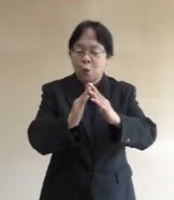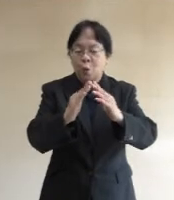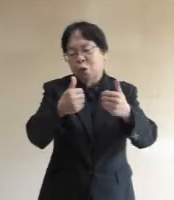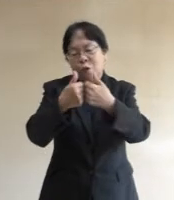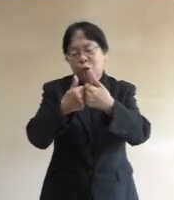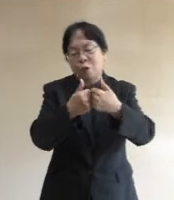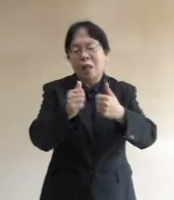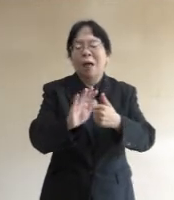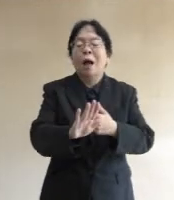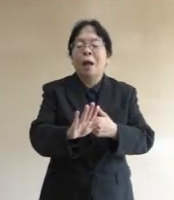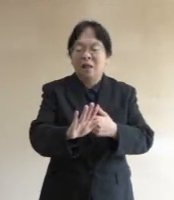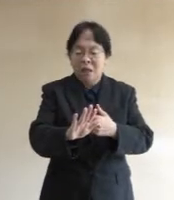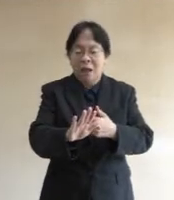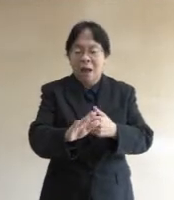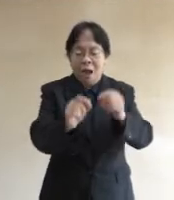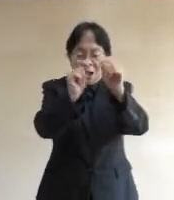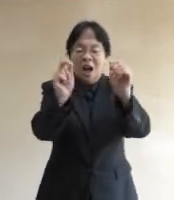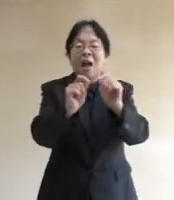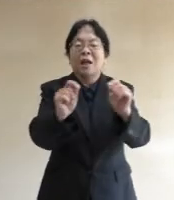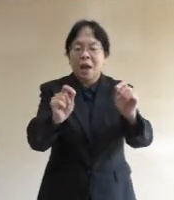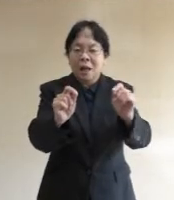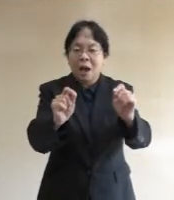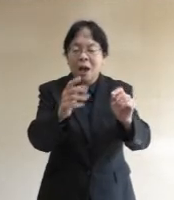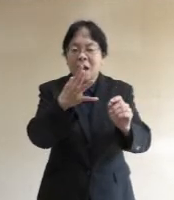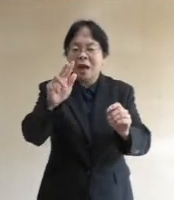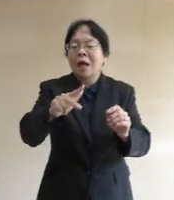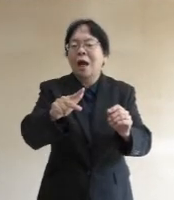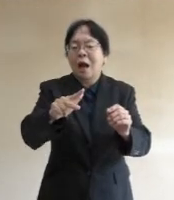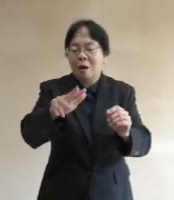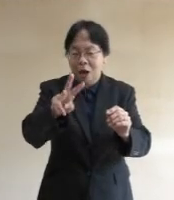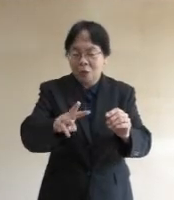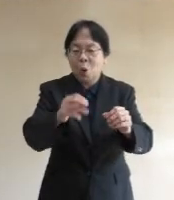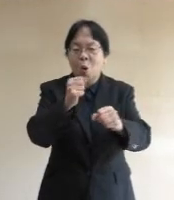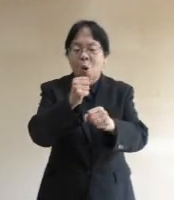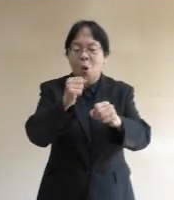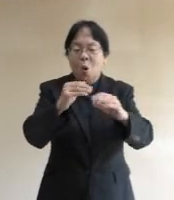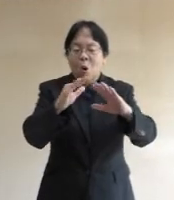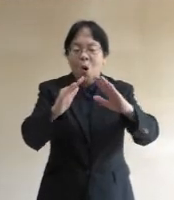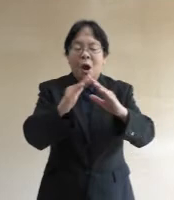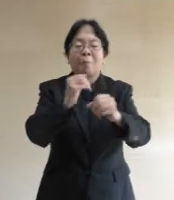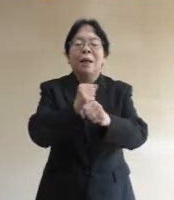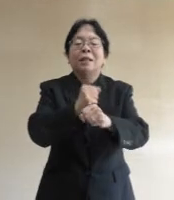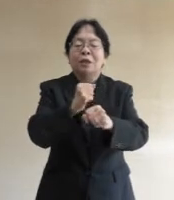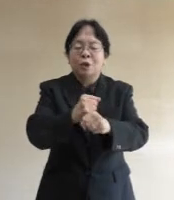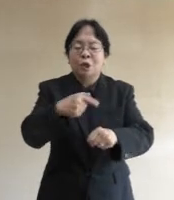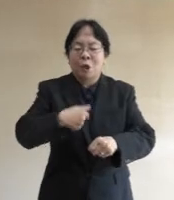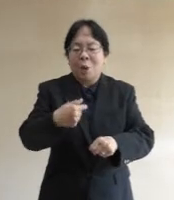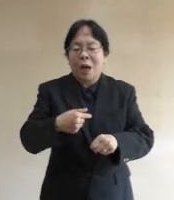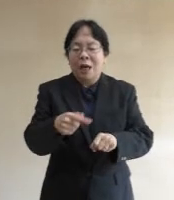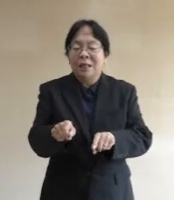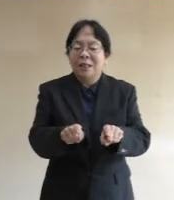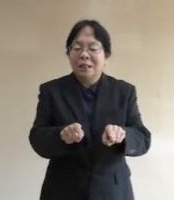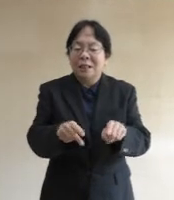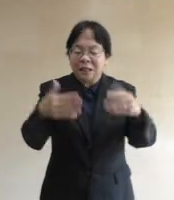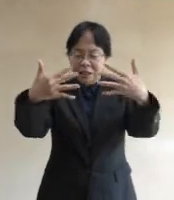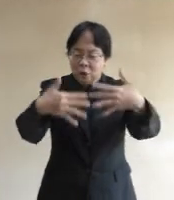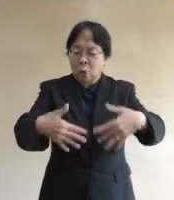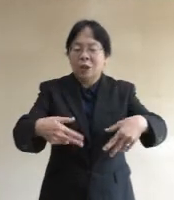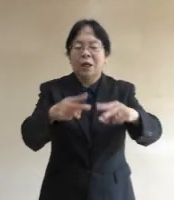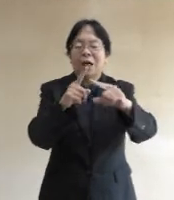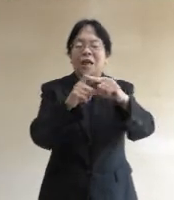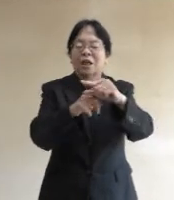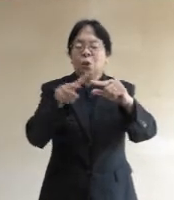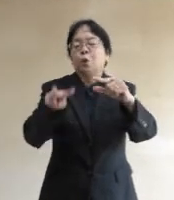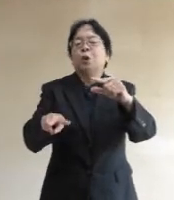あ、それは相談も乗ってた時があったんですけど、で結果的にやっぱり柿川のまちづくりはその自治組